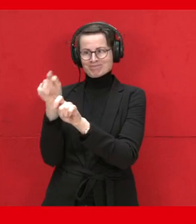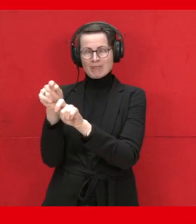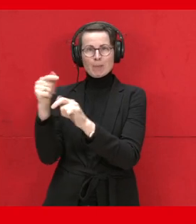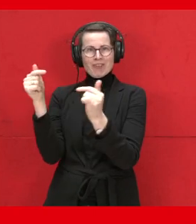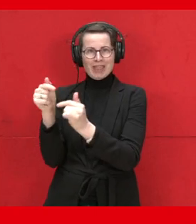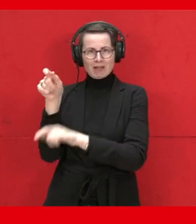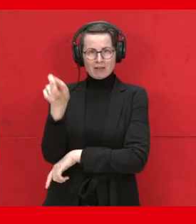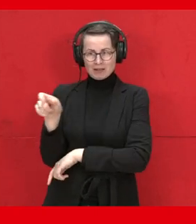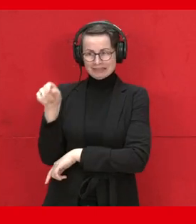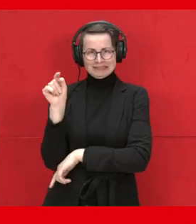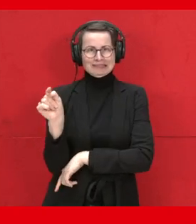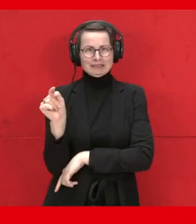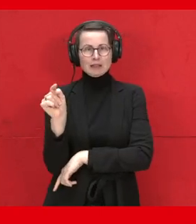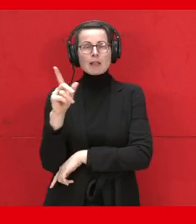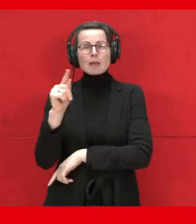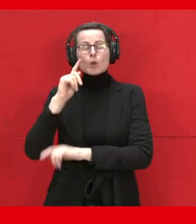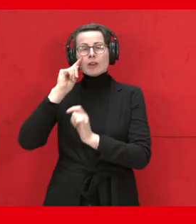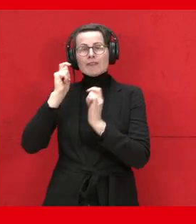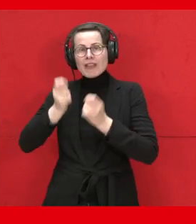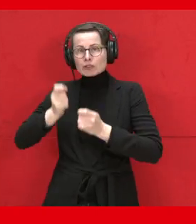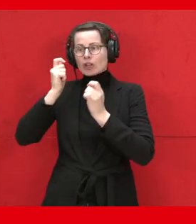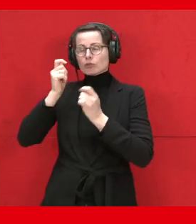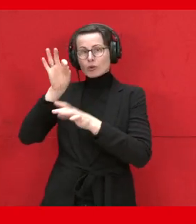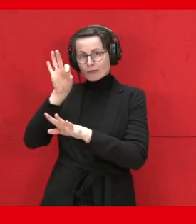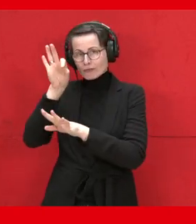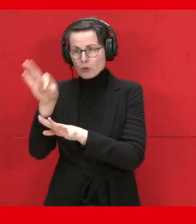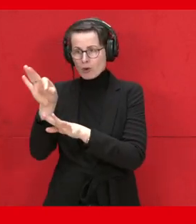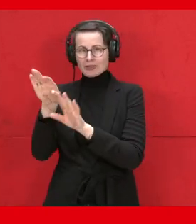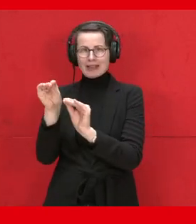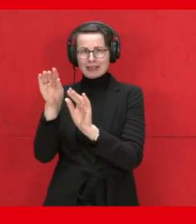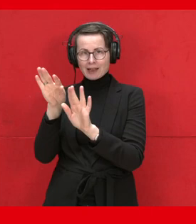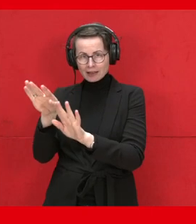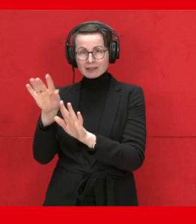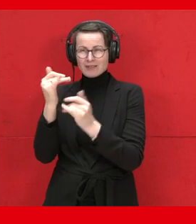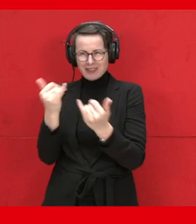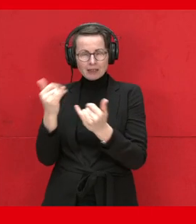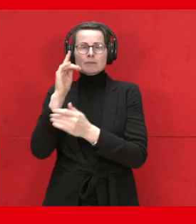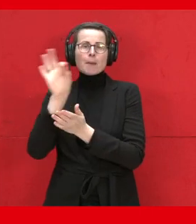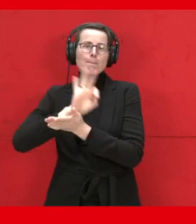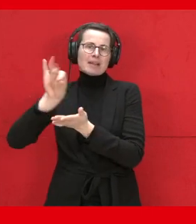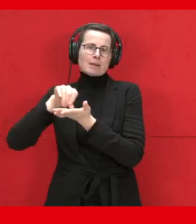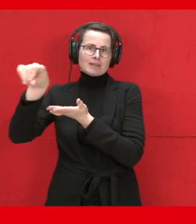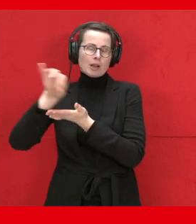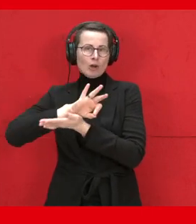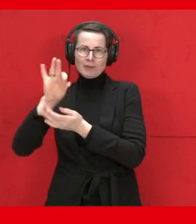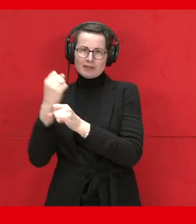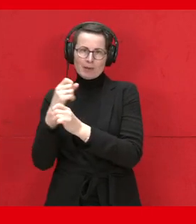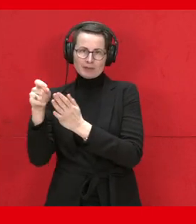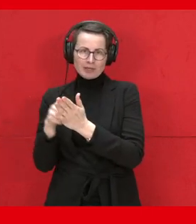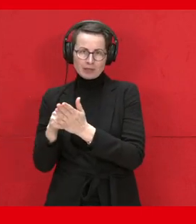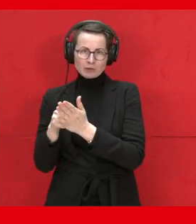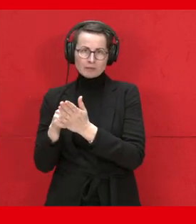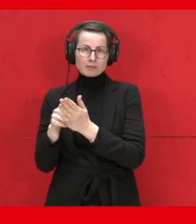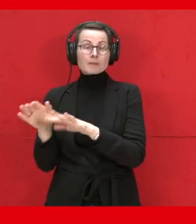andere Tätigkeiten muss sich endlich in besserer Bezahlung und in besseren Arbeitsbedingungen niederschlagen. Wir haben die Handlungsfähigkeit